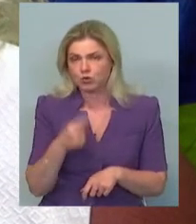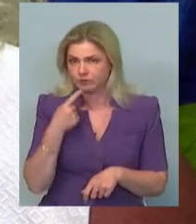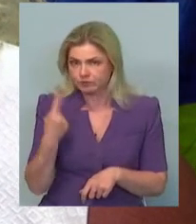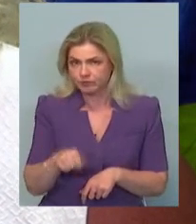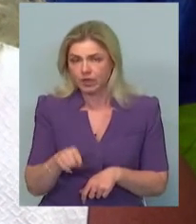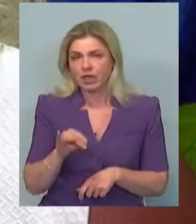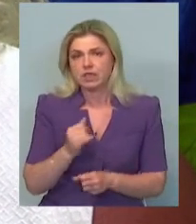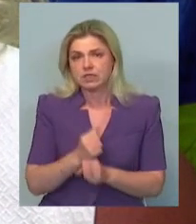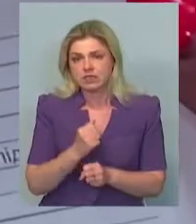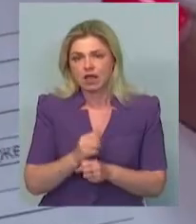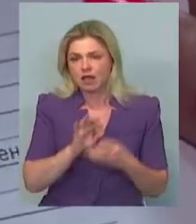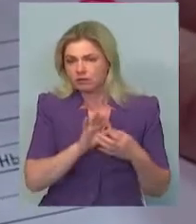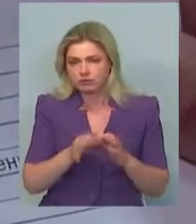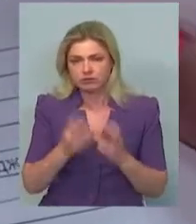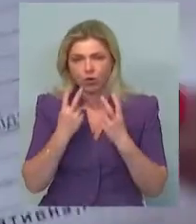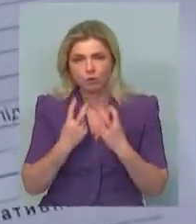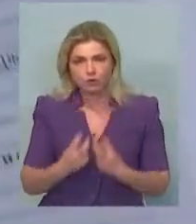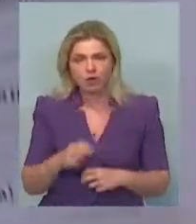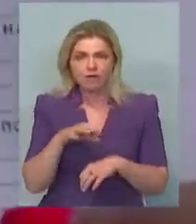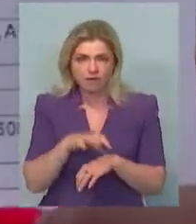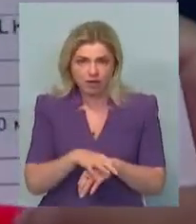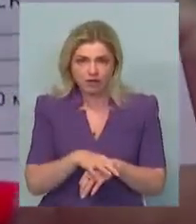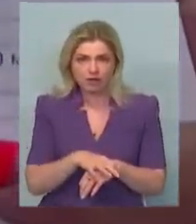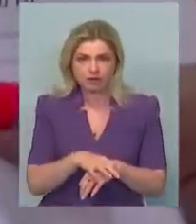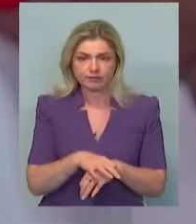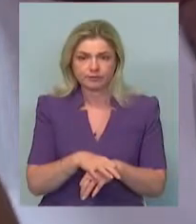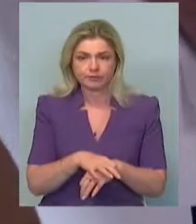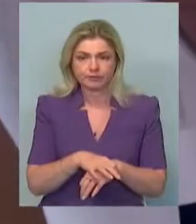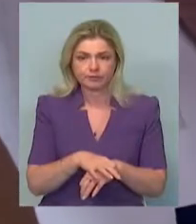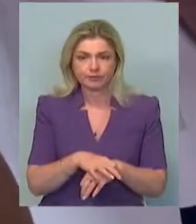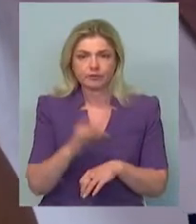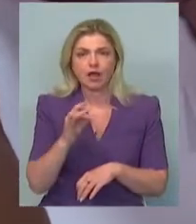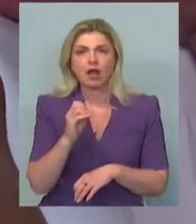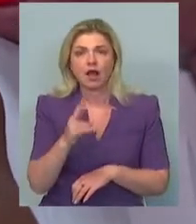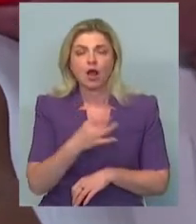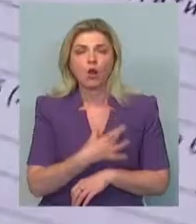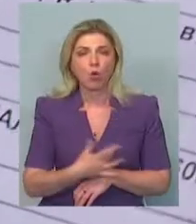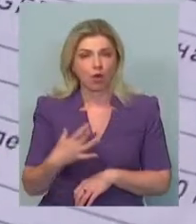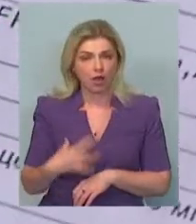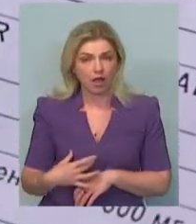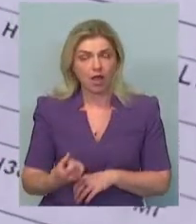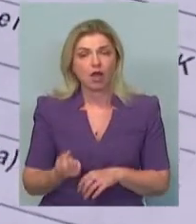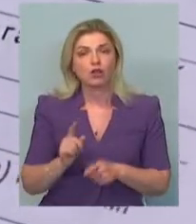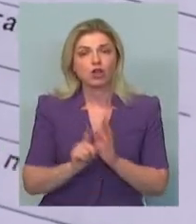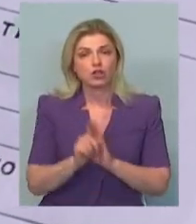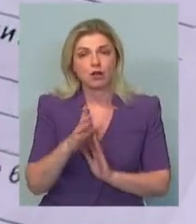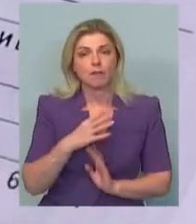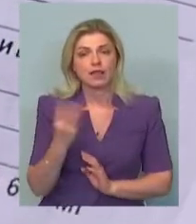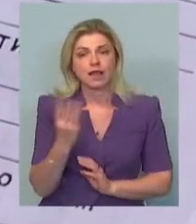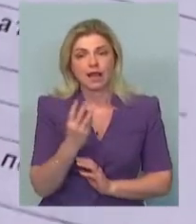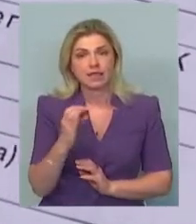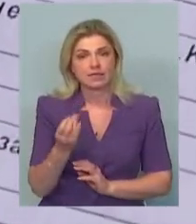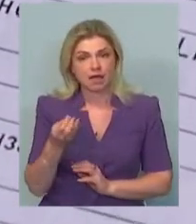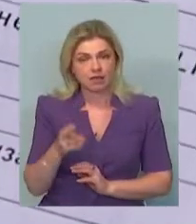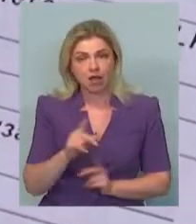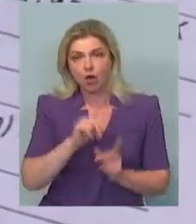і зробили більш детальне обстеження, і виявили в неї рак легенів. Спочатку в неї виявили третю стадію, коли вона